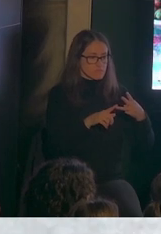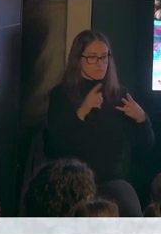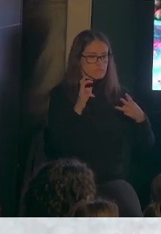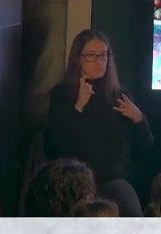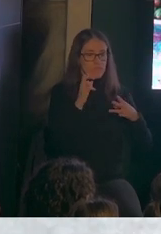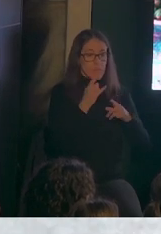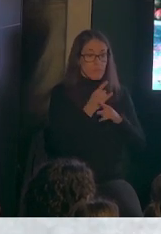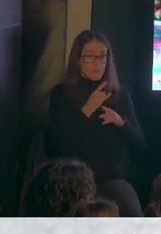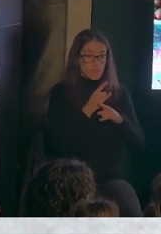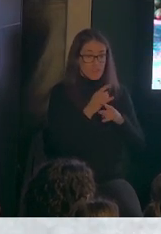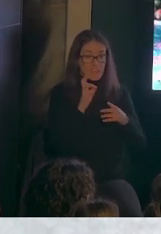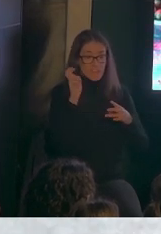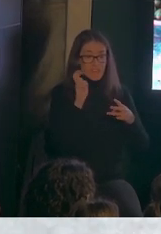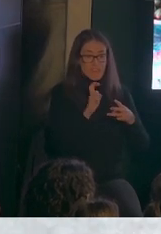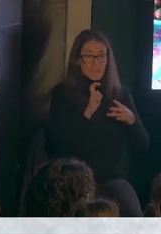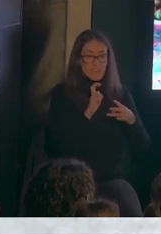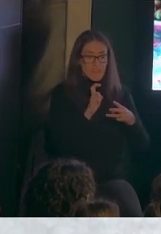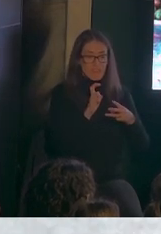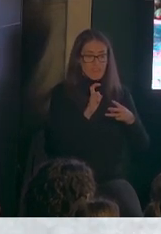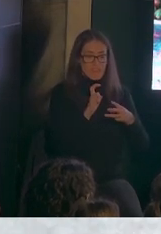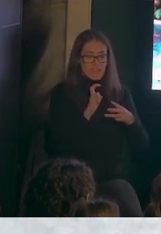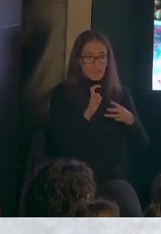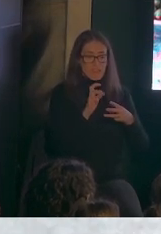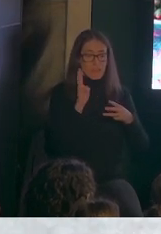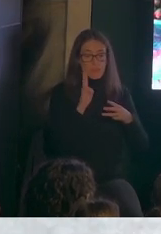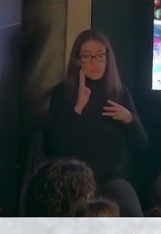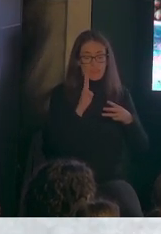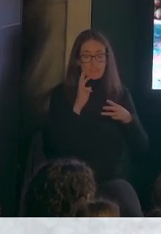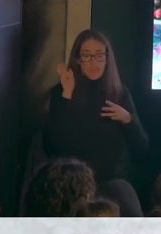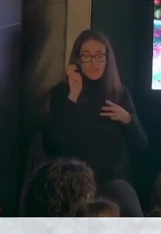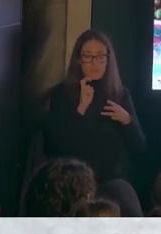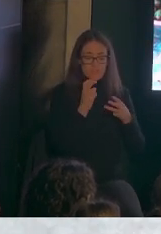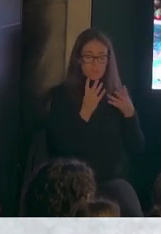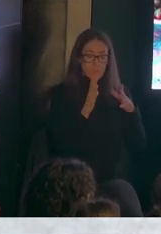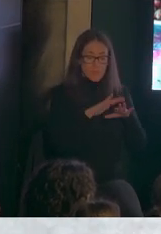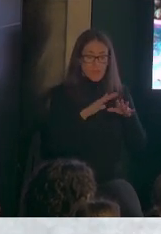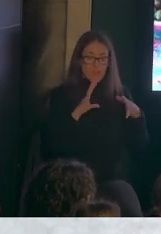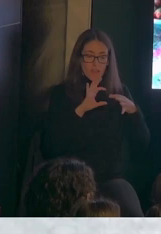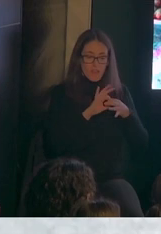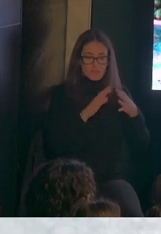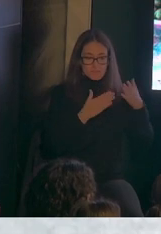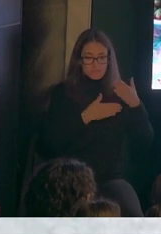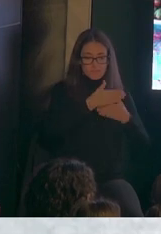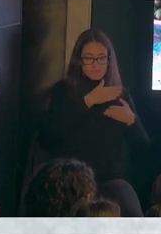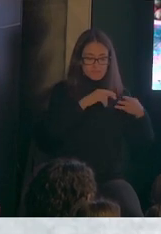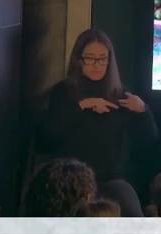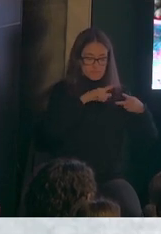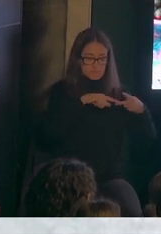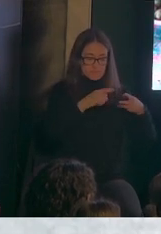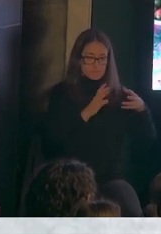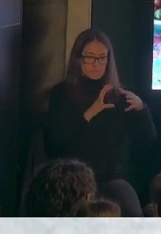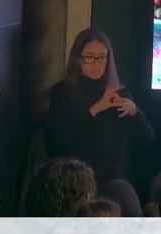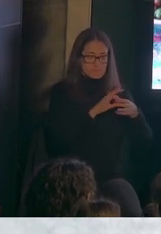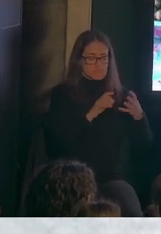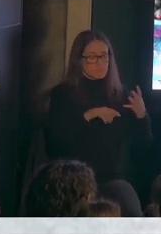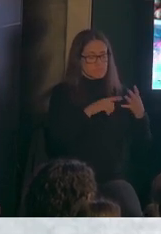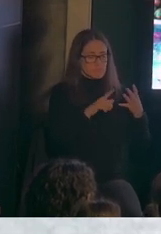que m'ajudi a ajuntar la part del greix de la xocolata i l'aigua, i una pectina, que